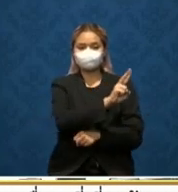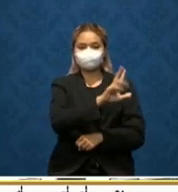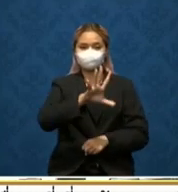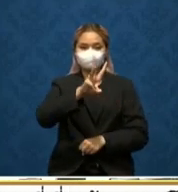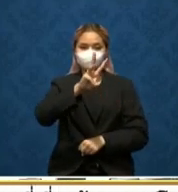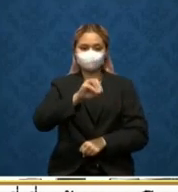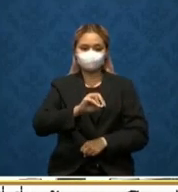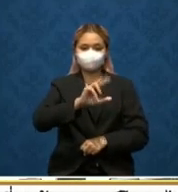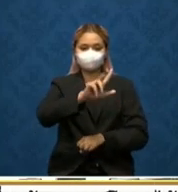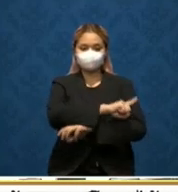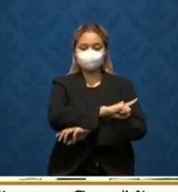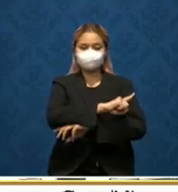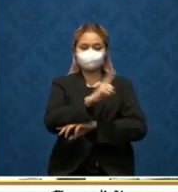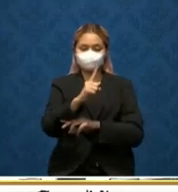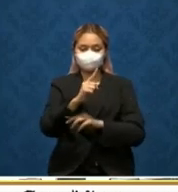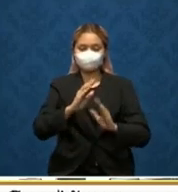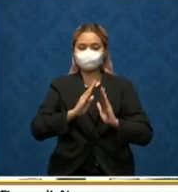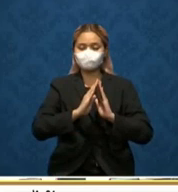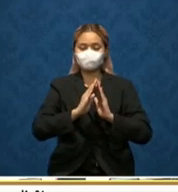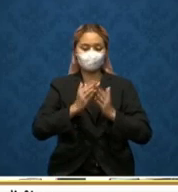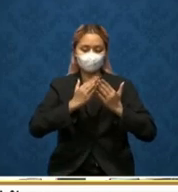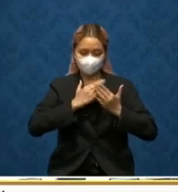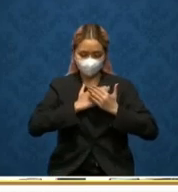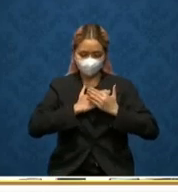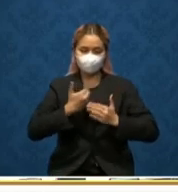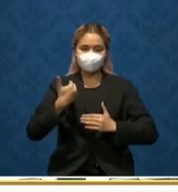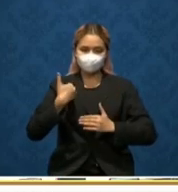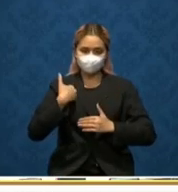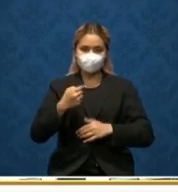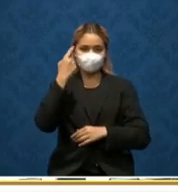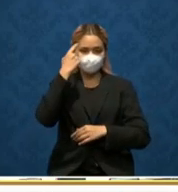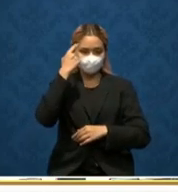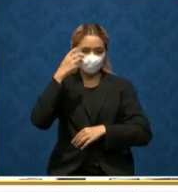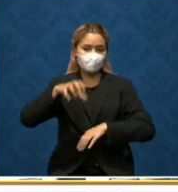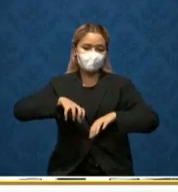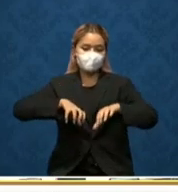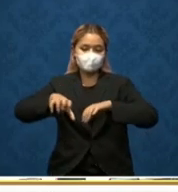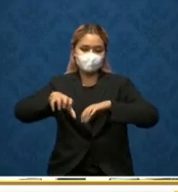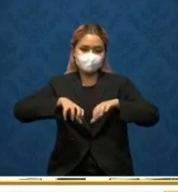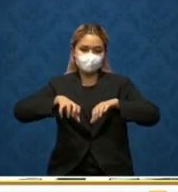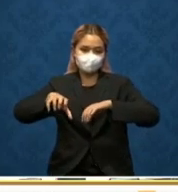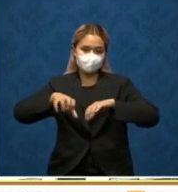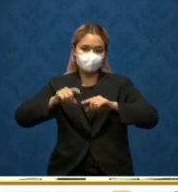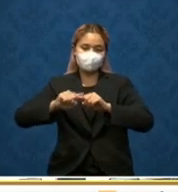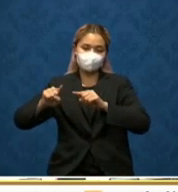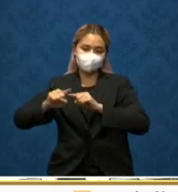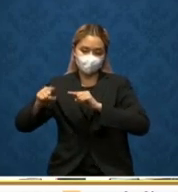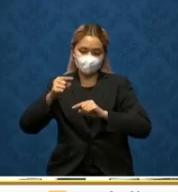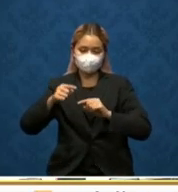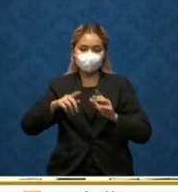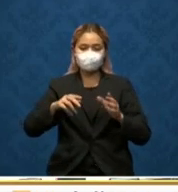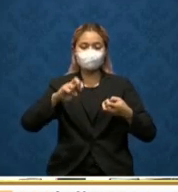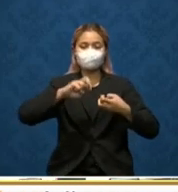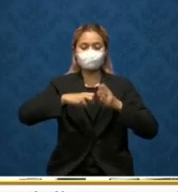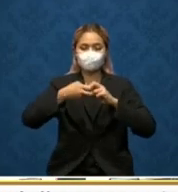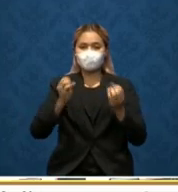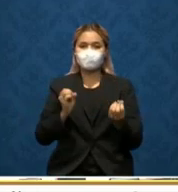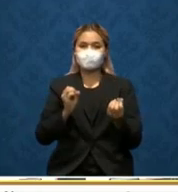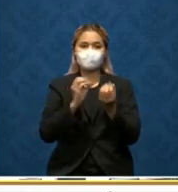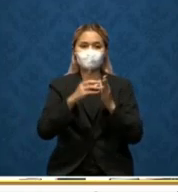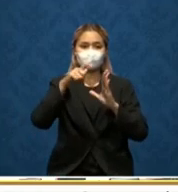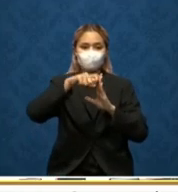ประยุทธ์ประกาศว่าจะสังคายนาธุรกิจในกองทัพที่เป็นต้นเหตุของโศกนาฏกรรมกราดยิงที่โคราชเช่น